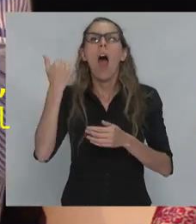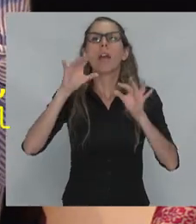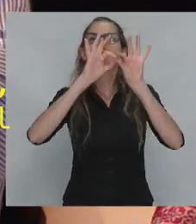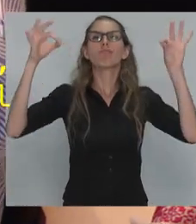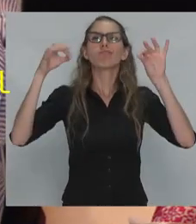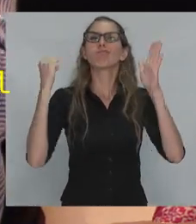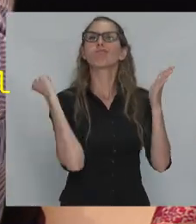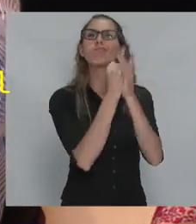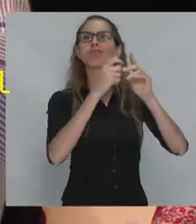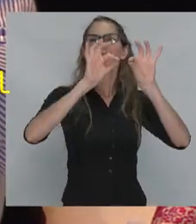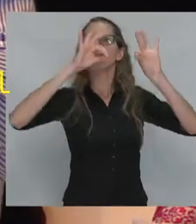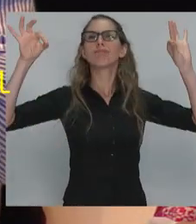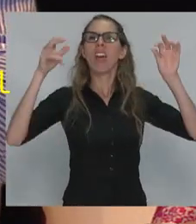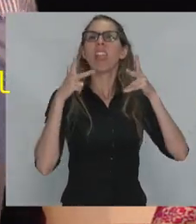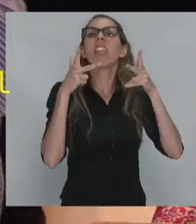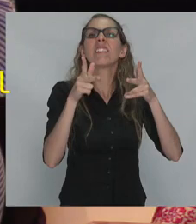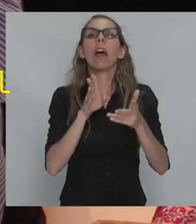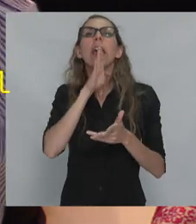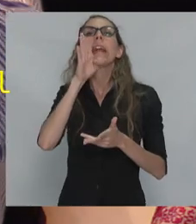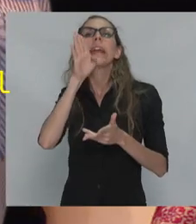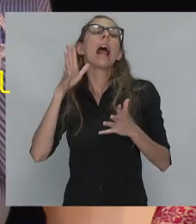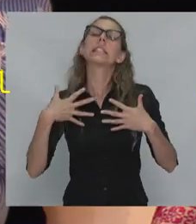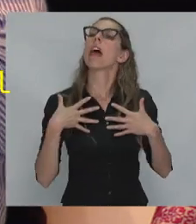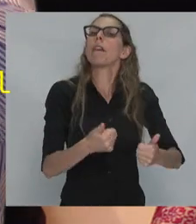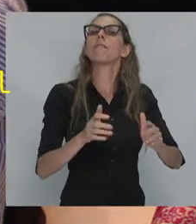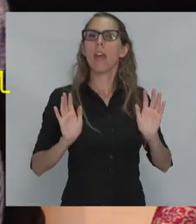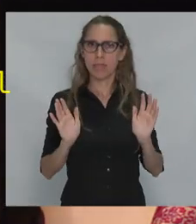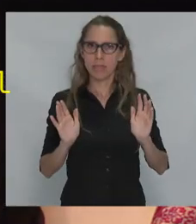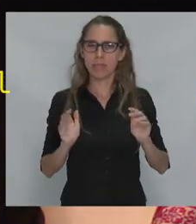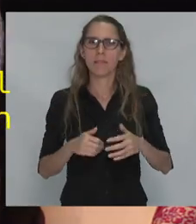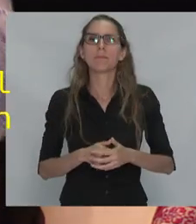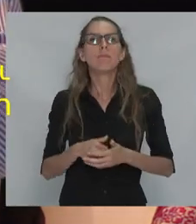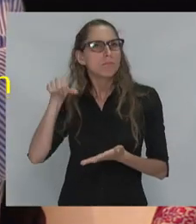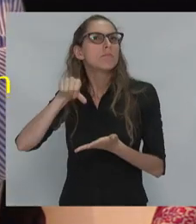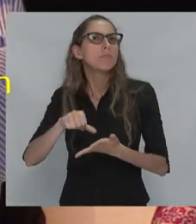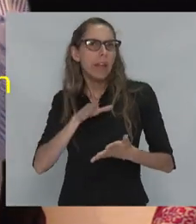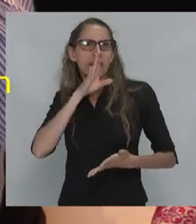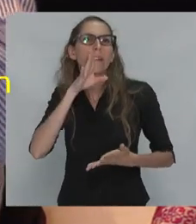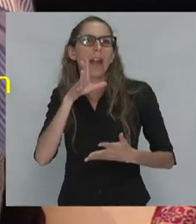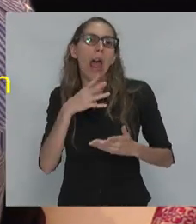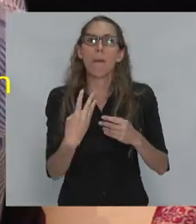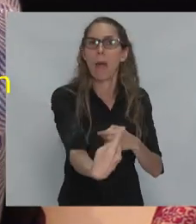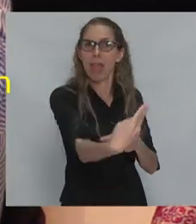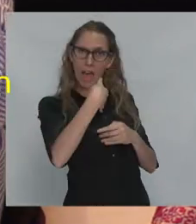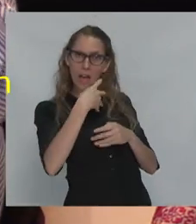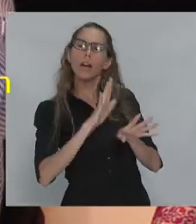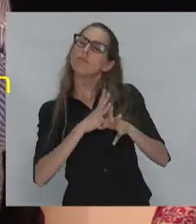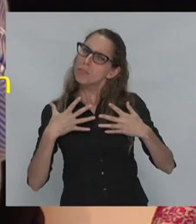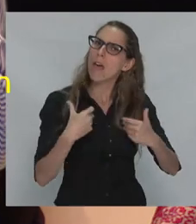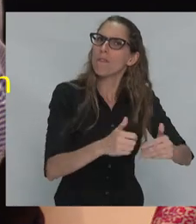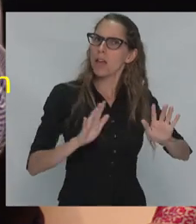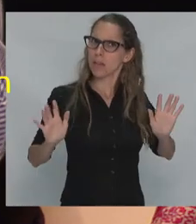« Israël se défend ». Israël est attaqué, Israël se défend, donc ce que Israël fait